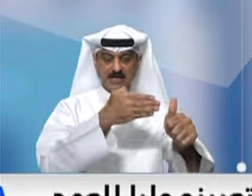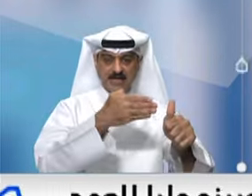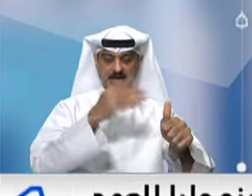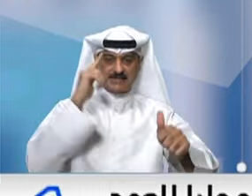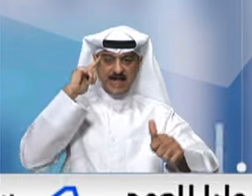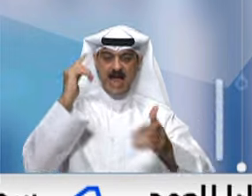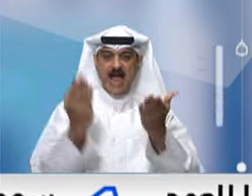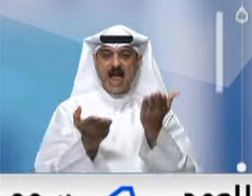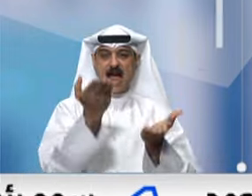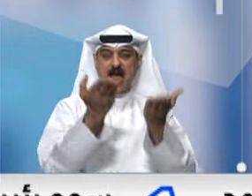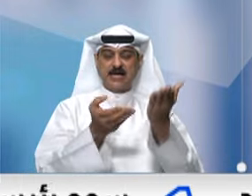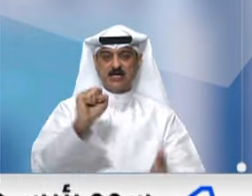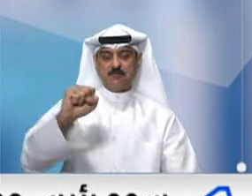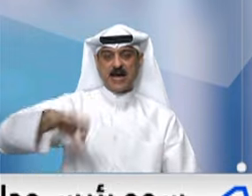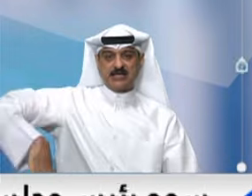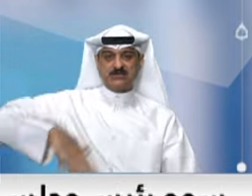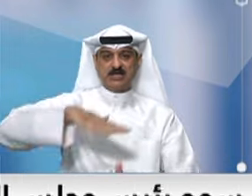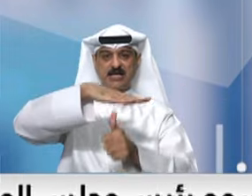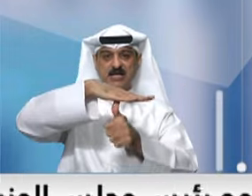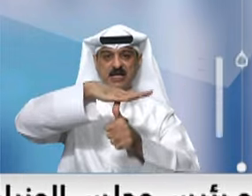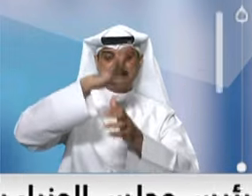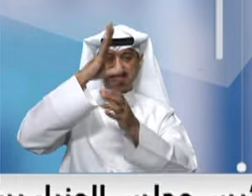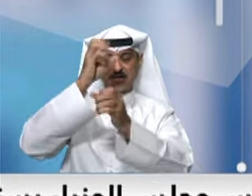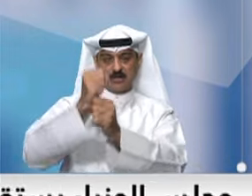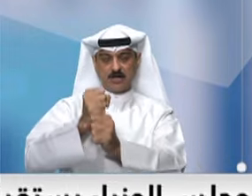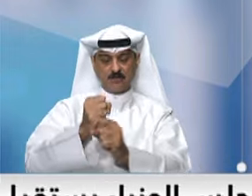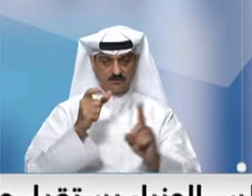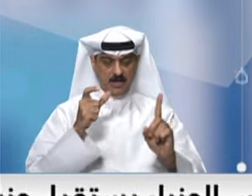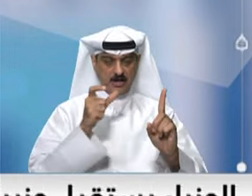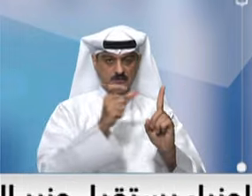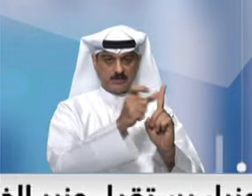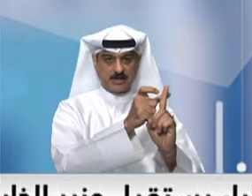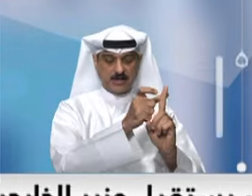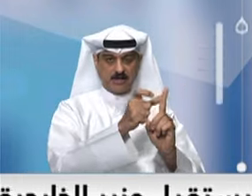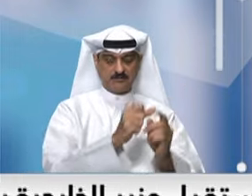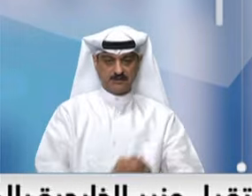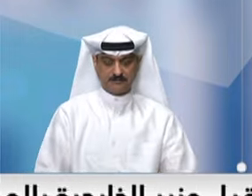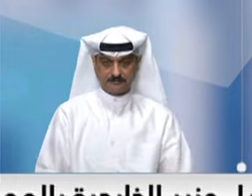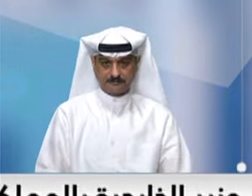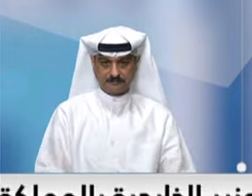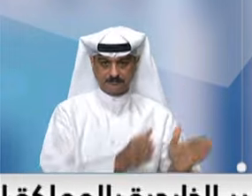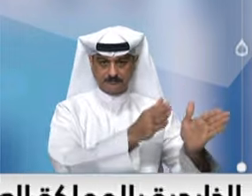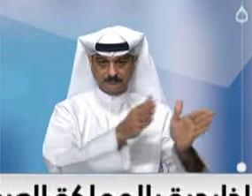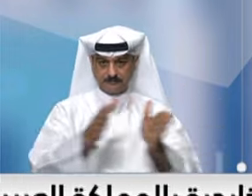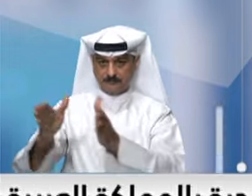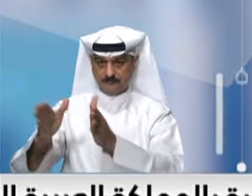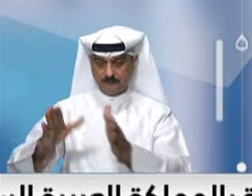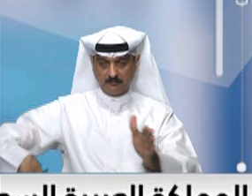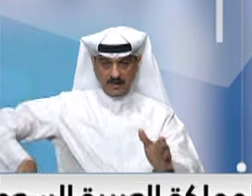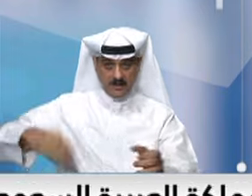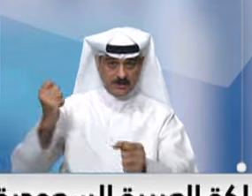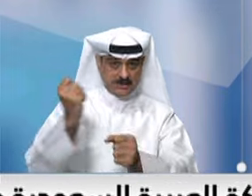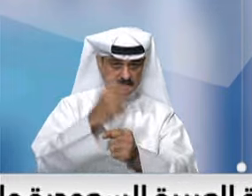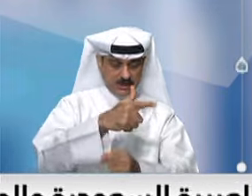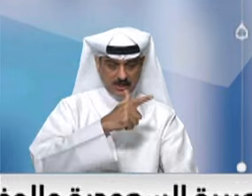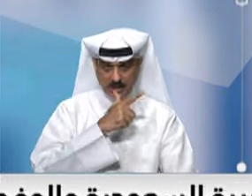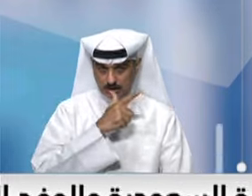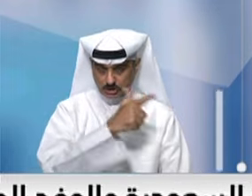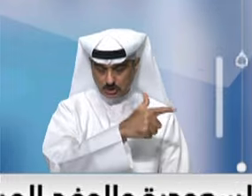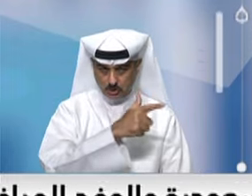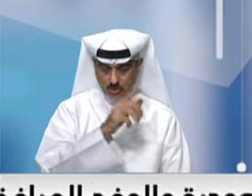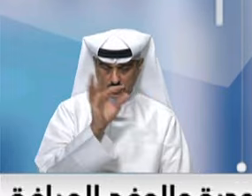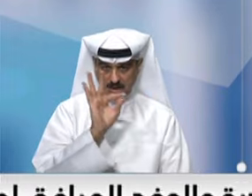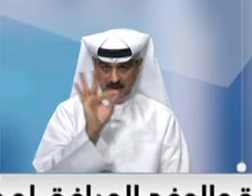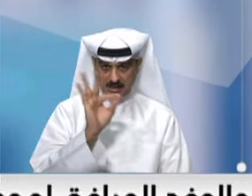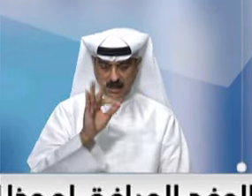الحكيمه لحضره صاحب السمو امير البلاد حفظه الله ورعاه وقد شكر سمو ولي العهد الشيخ صباح